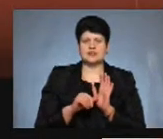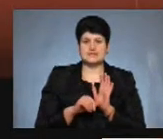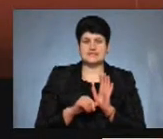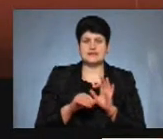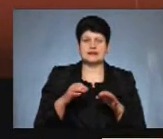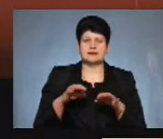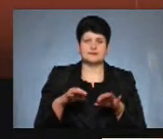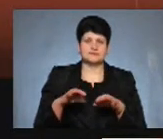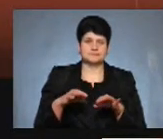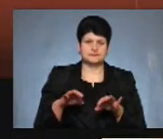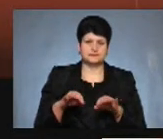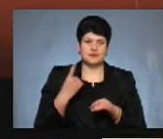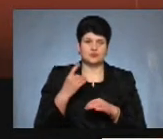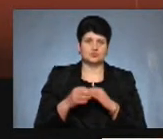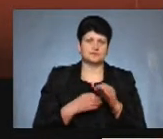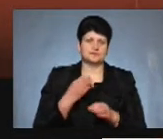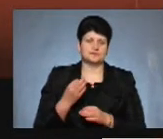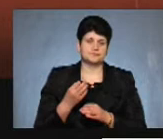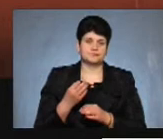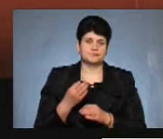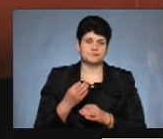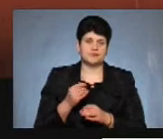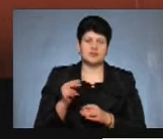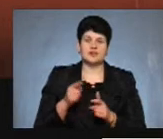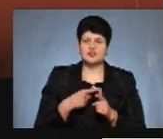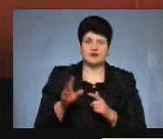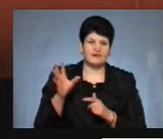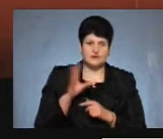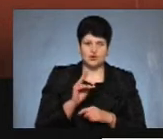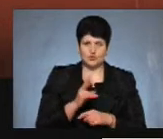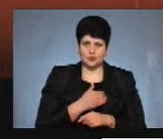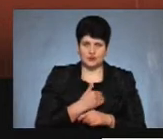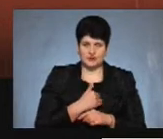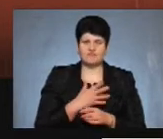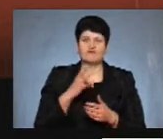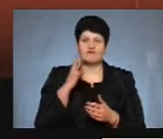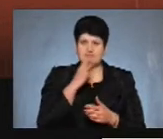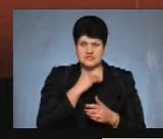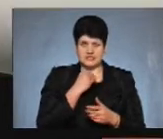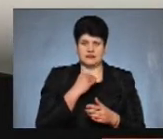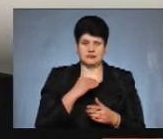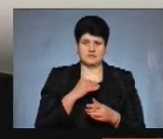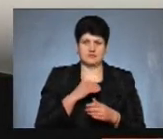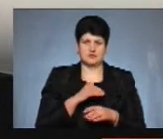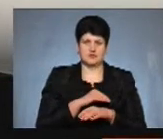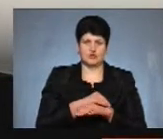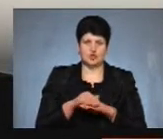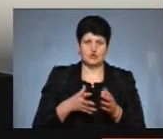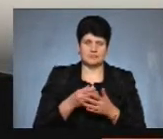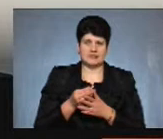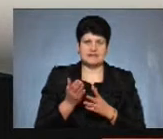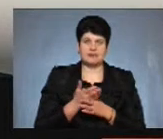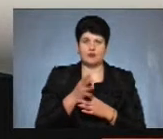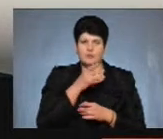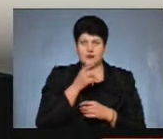транспортних засобів за добу. Чи всі охочі встигли розмитнити свій автомобіль у цей пільговий період?